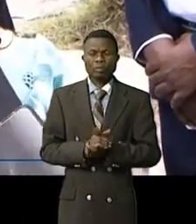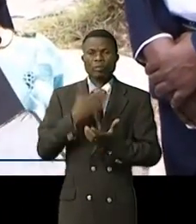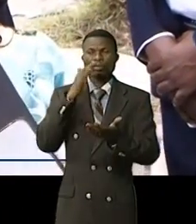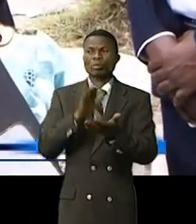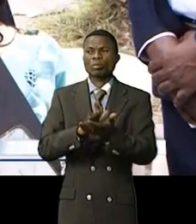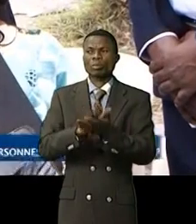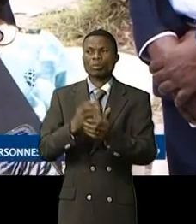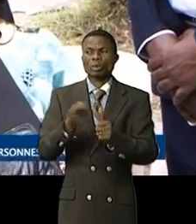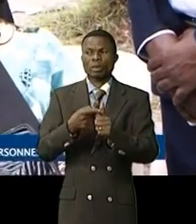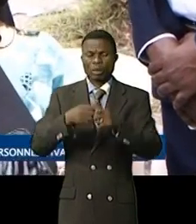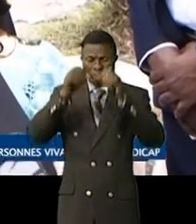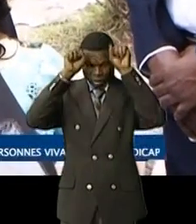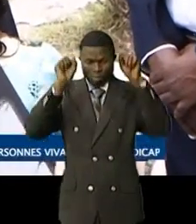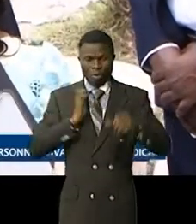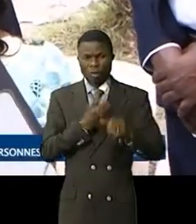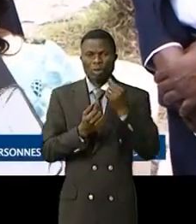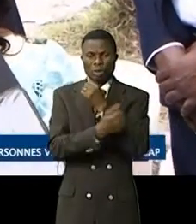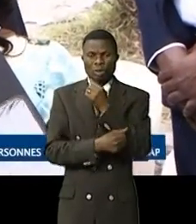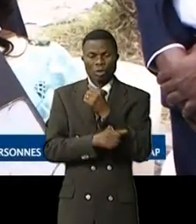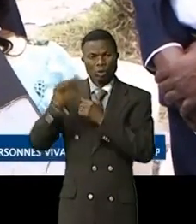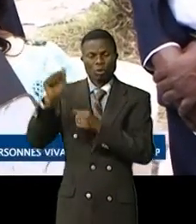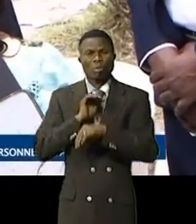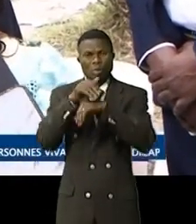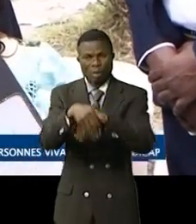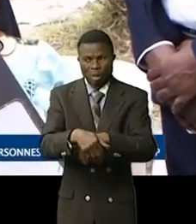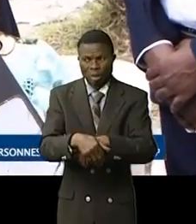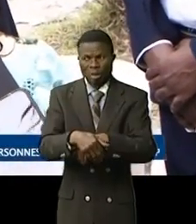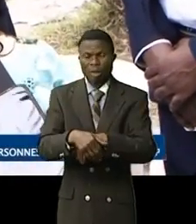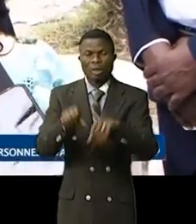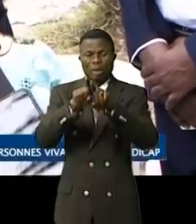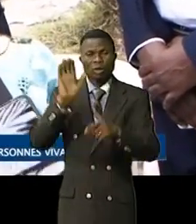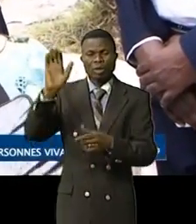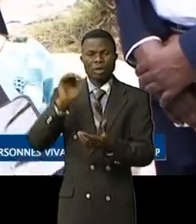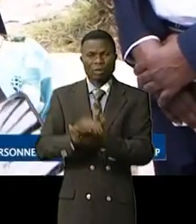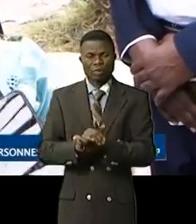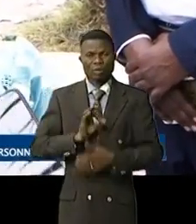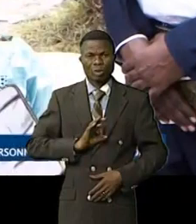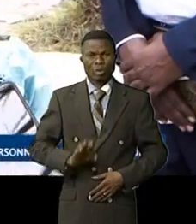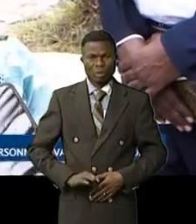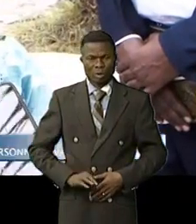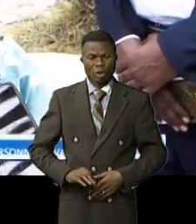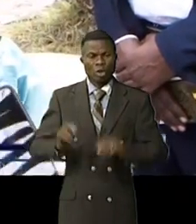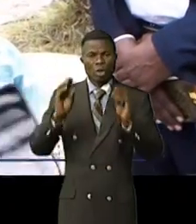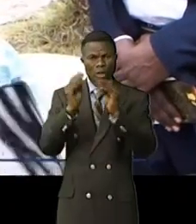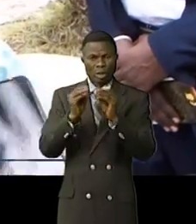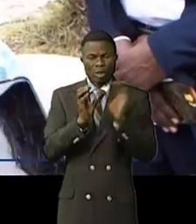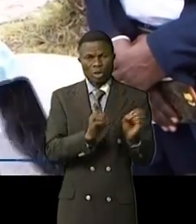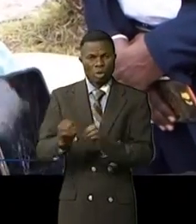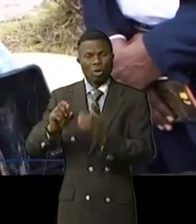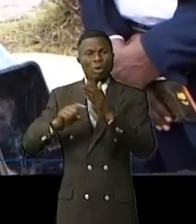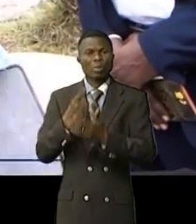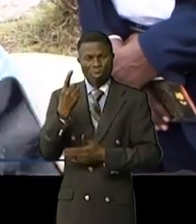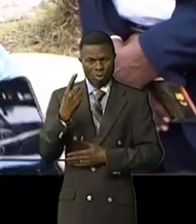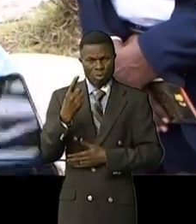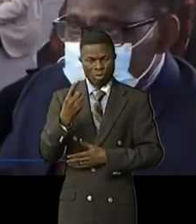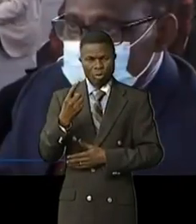d'abord le président de la République pour son implication ainsi que la première dame parce que vous savez c'est un colloque qui s'organise pour la toute première